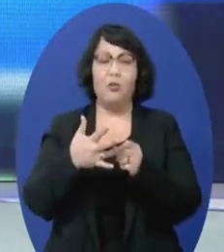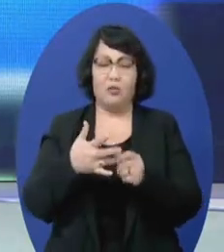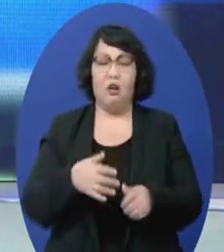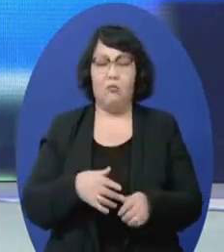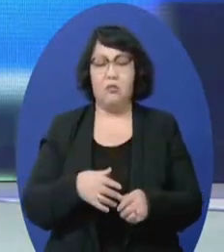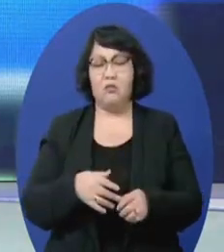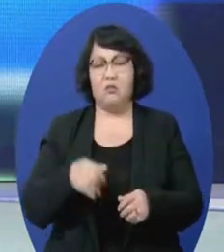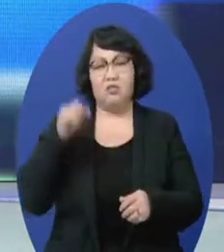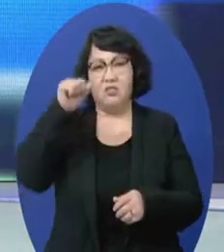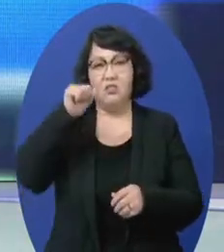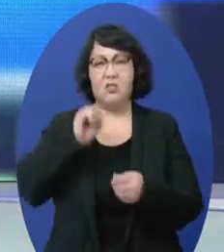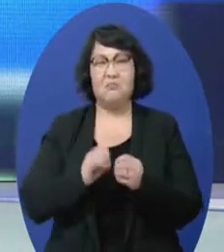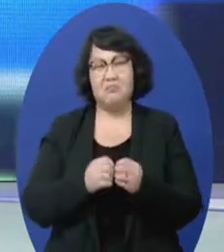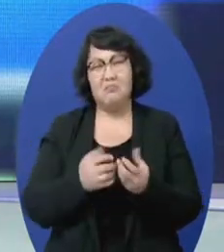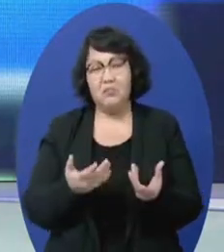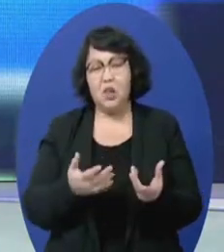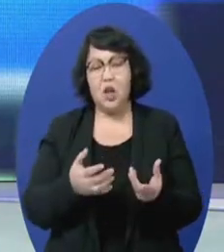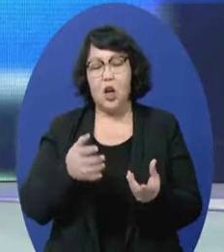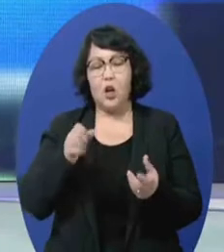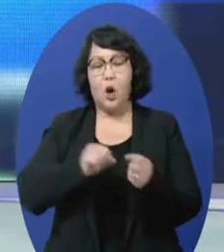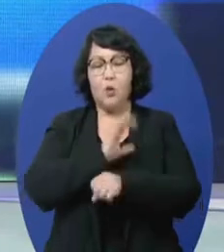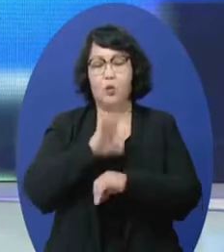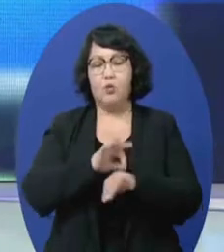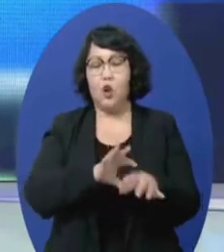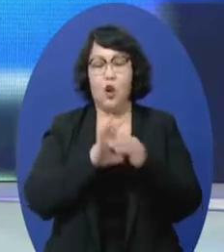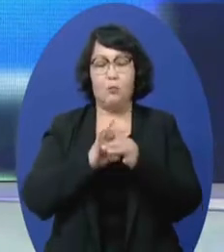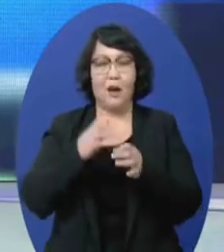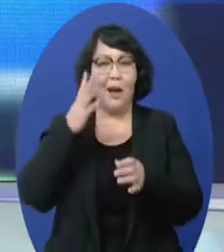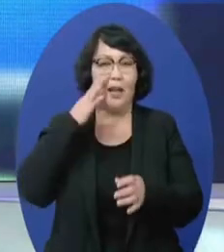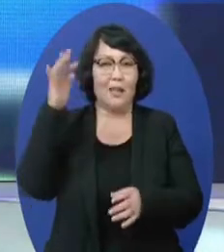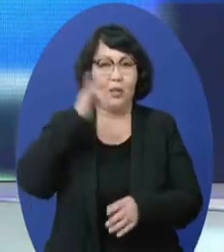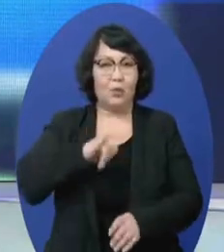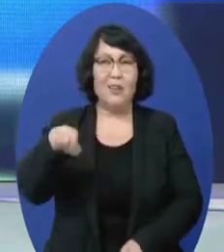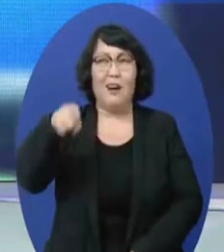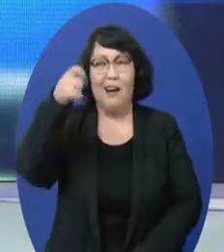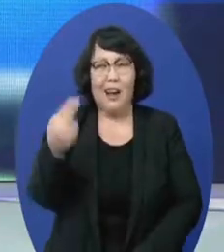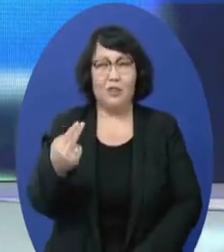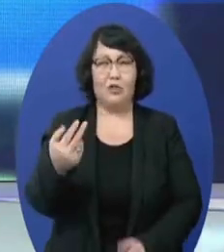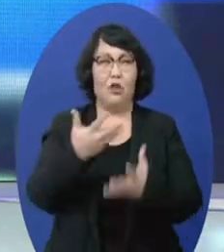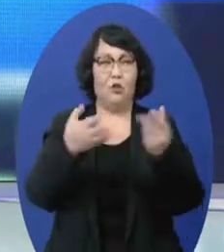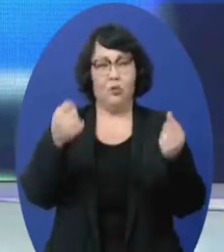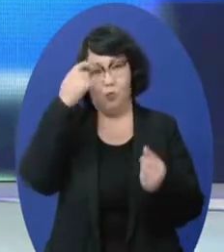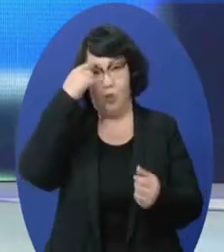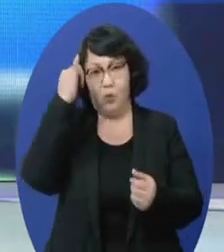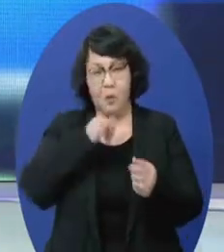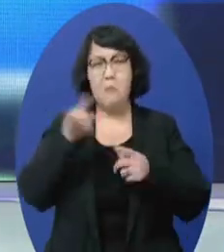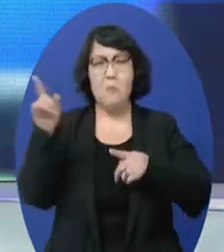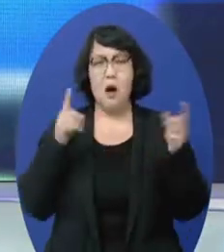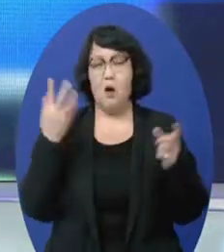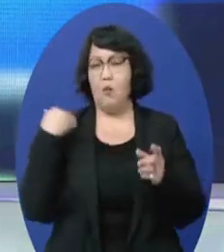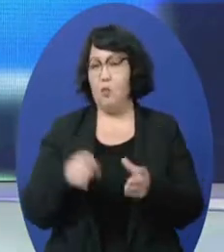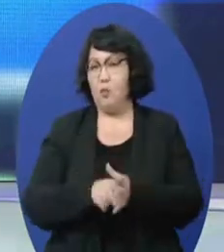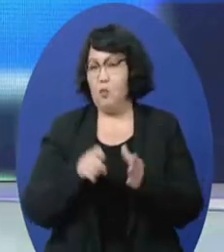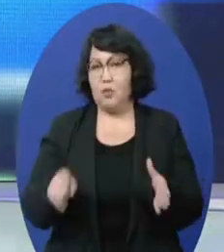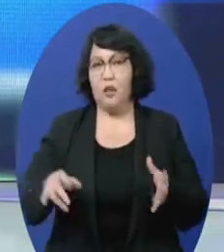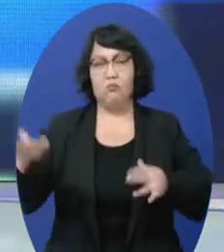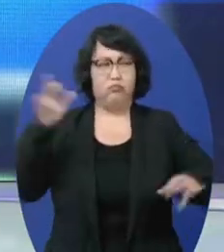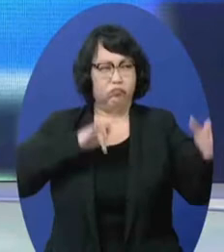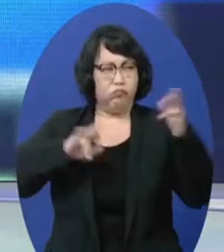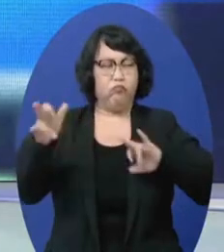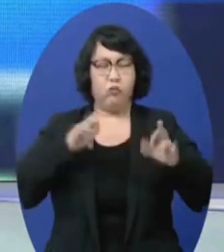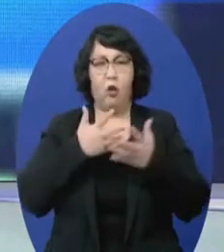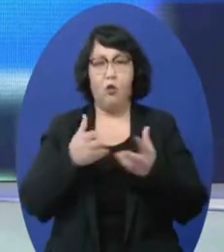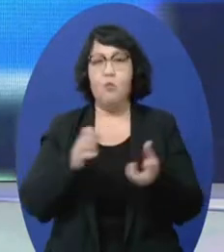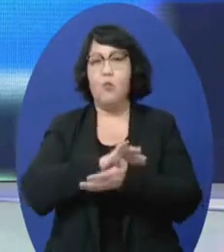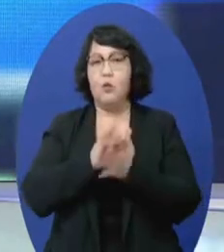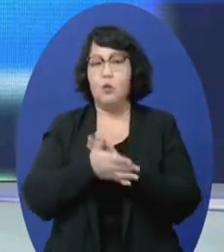Тэрээр ковидтой холбоотойгоор гадаадд байгаа маш олон монголчууд эх орондоо ирч чадахгүй байна. Хэдийгээр өнгөрсөн хугацаанд нэлээд олон нислэг хийгдсэн ч сүүлийн